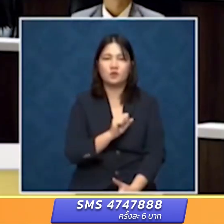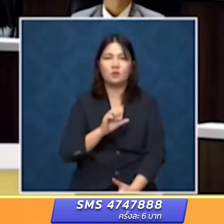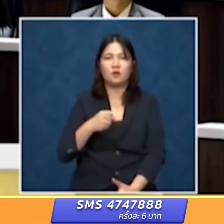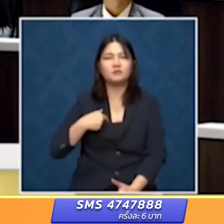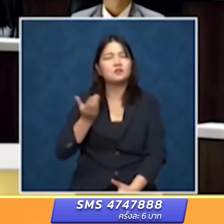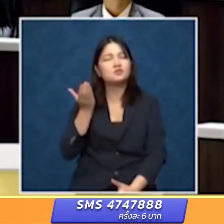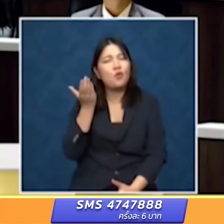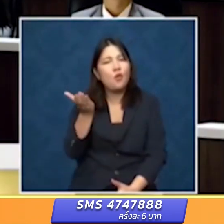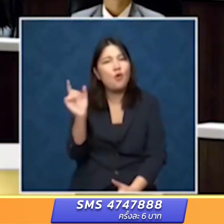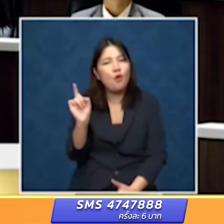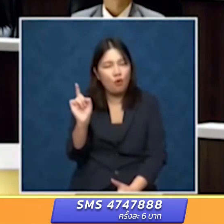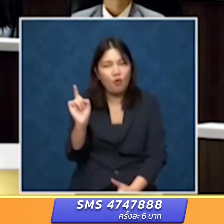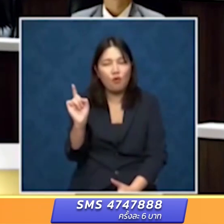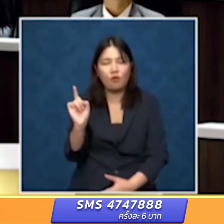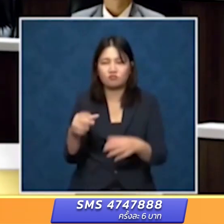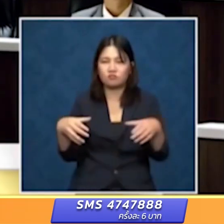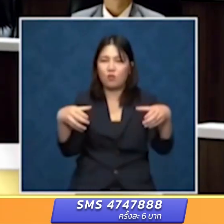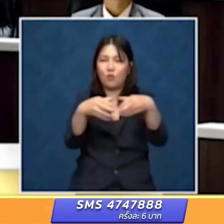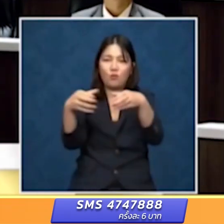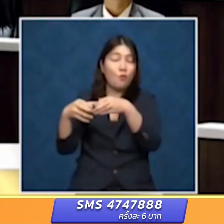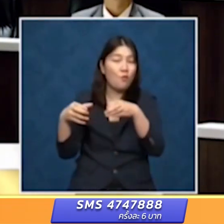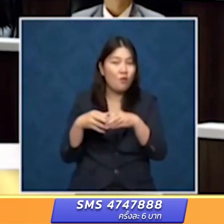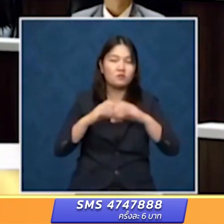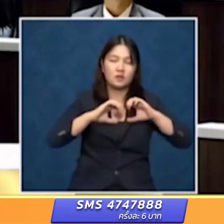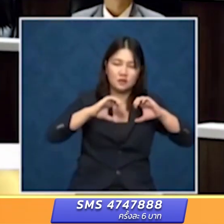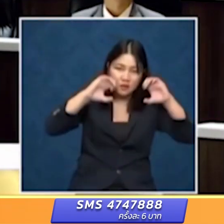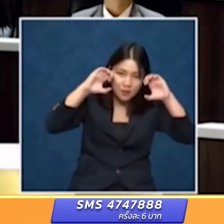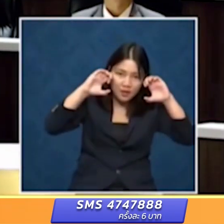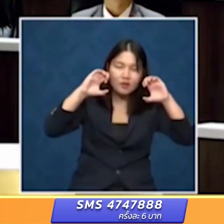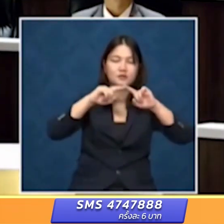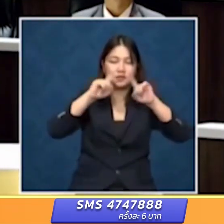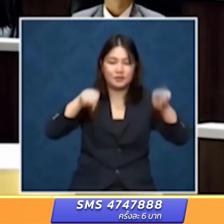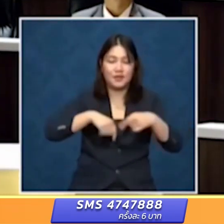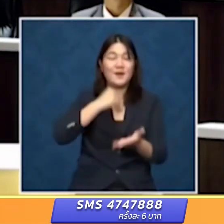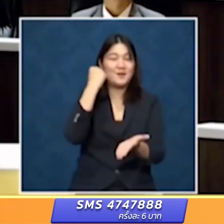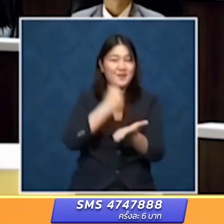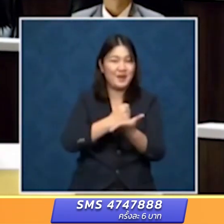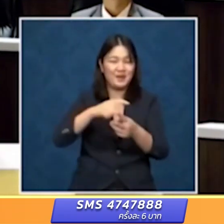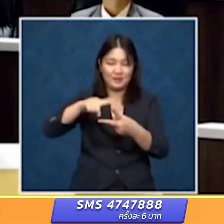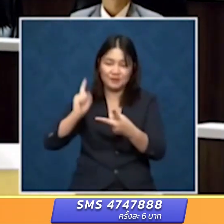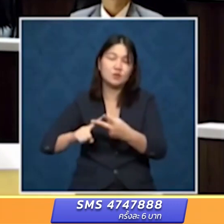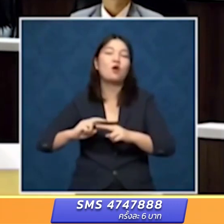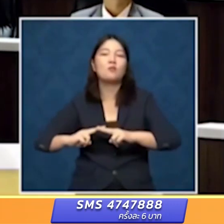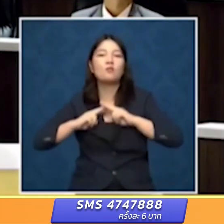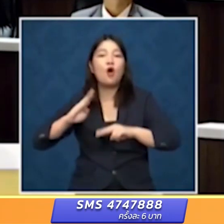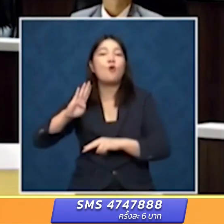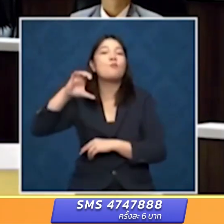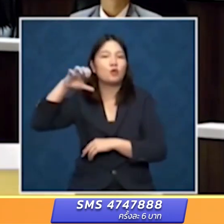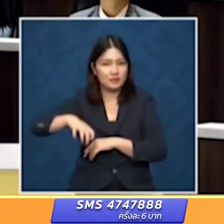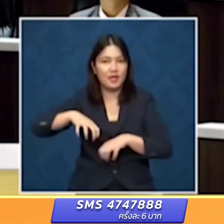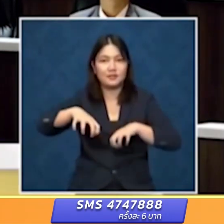ไปที่ก้าวไกลนะคะคุณณัฐพงษ์พิพัฒน์ชัยสิริส.ส.อุดรธานีค่ะบอกว่าอุดรธานีส่งแรงงานไปอันดับหนึ่งของประเทศนะ